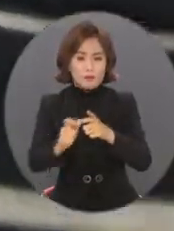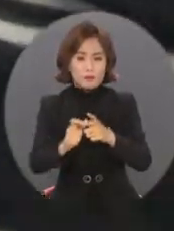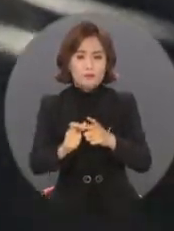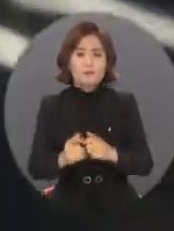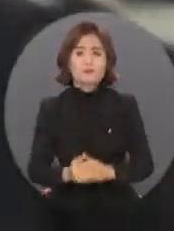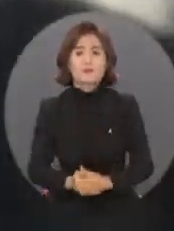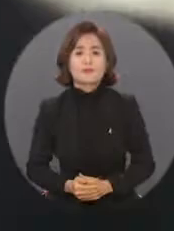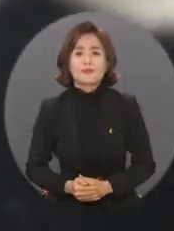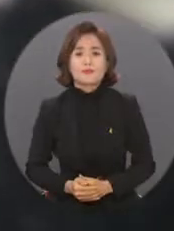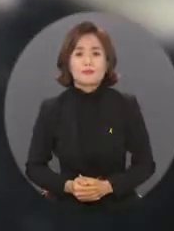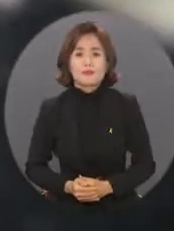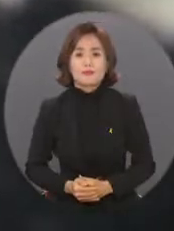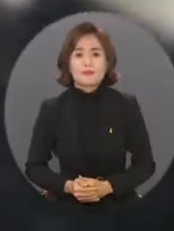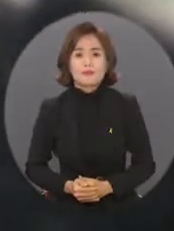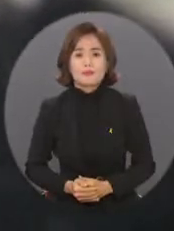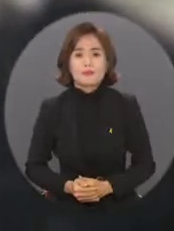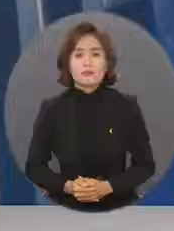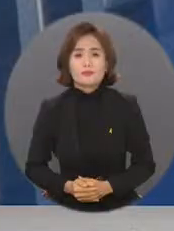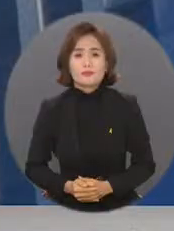발생했습니다